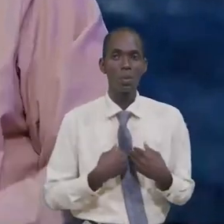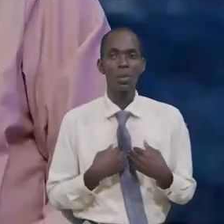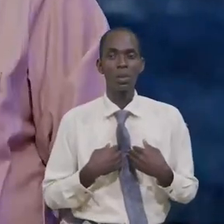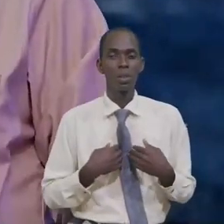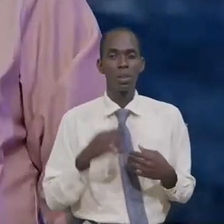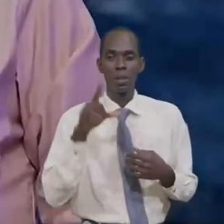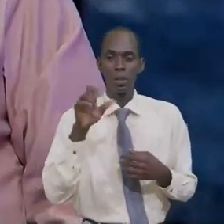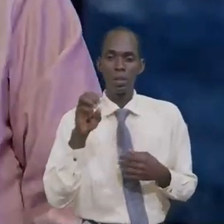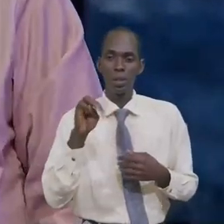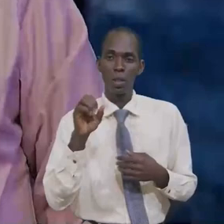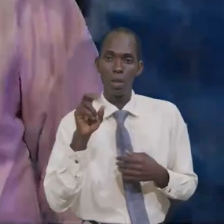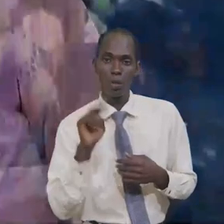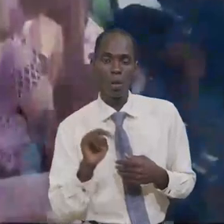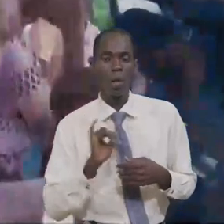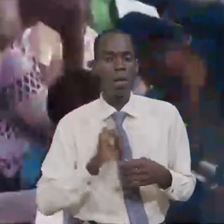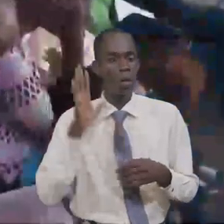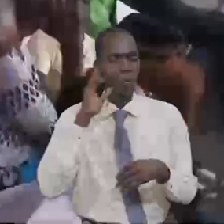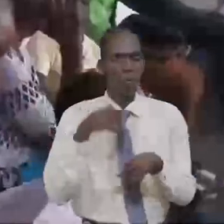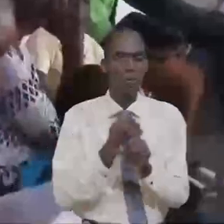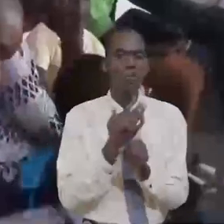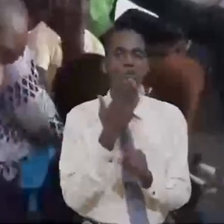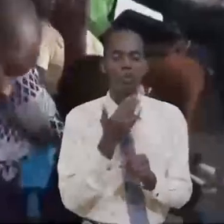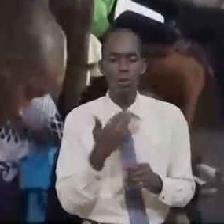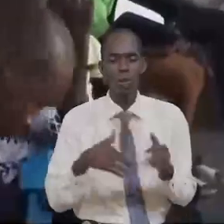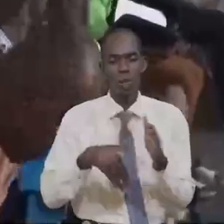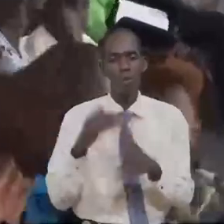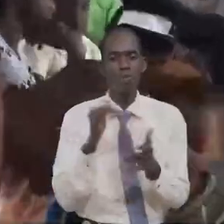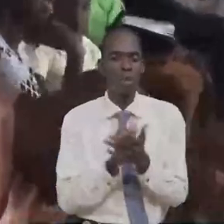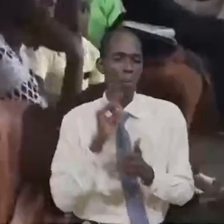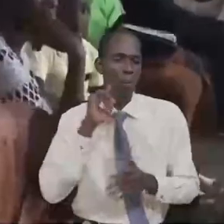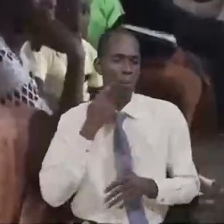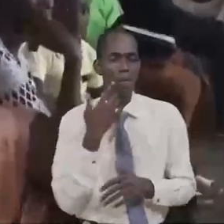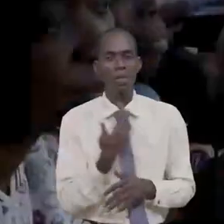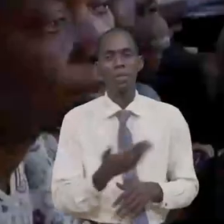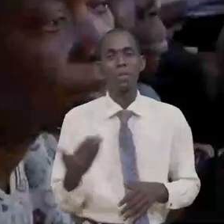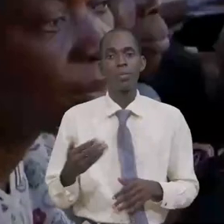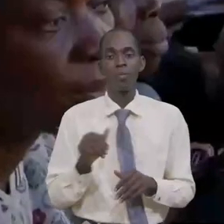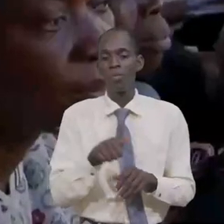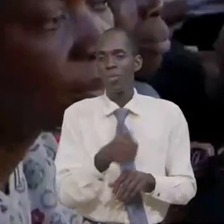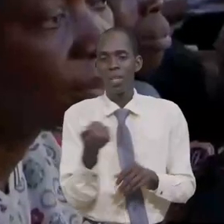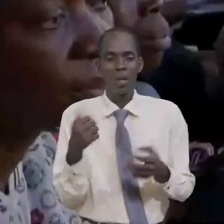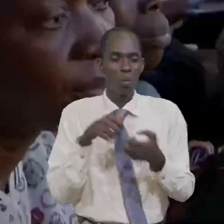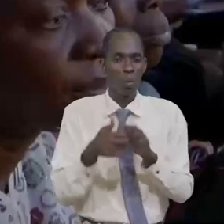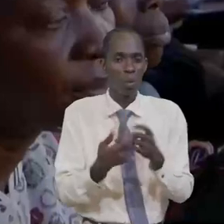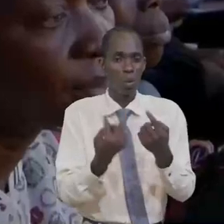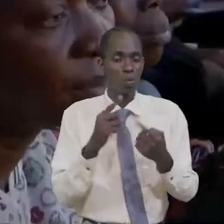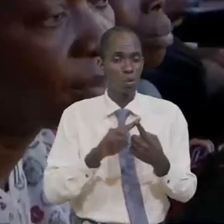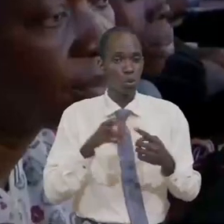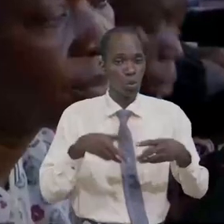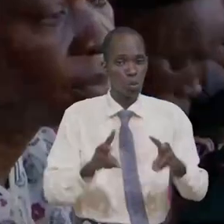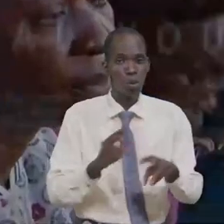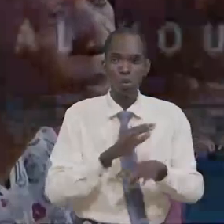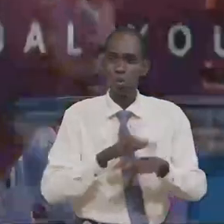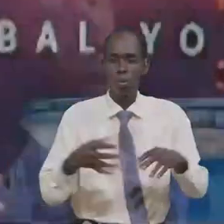j'en ferai donc de limonade qui viennent pour toi ne te plains pas et tu ne coupes pas